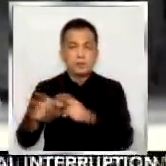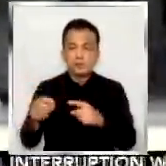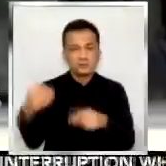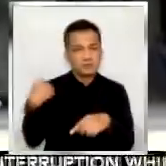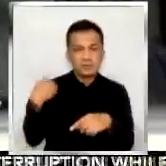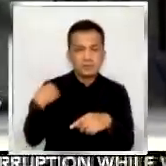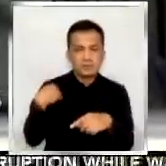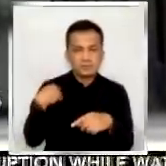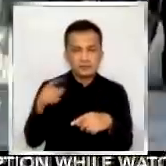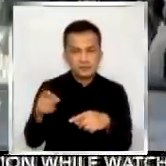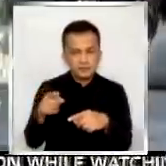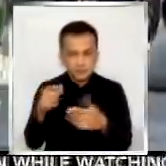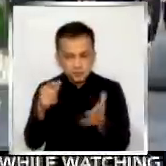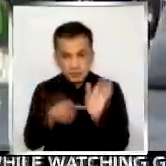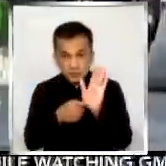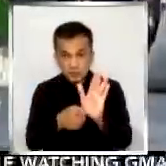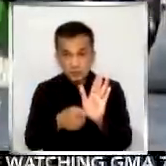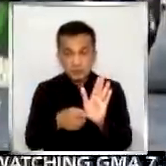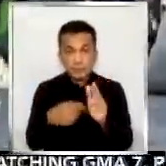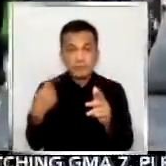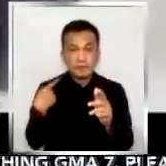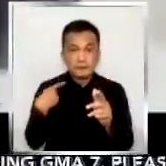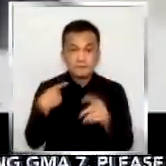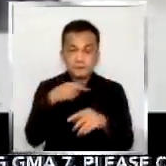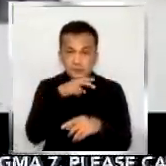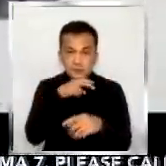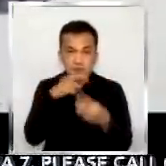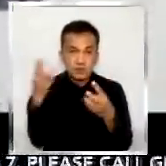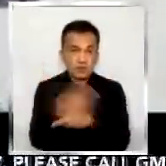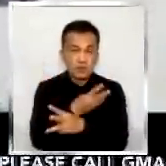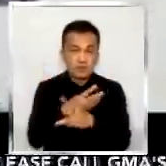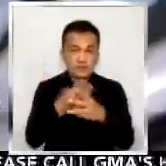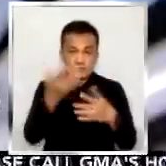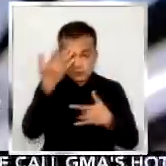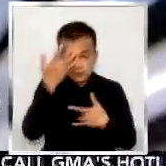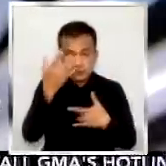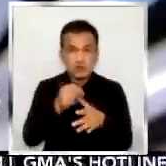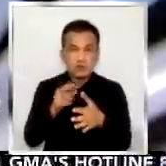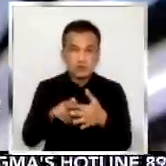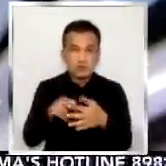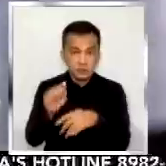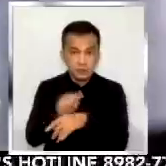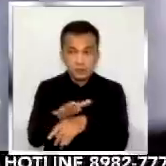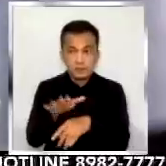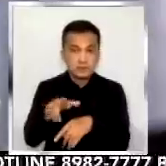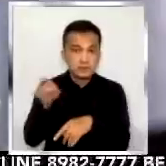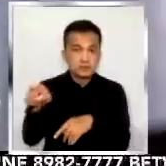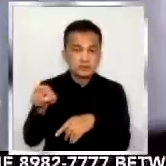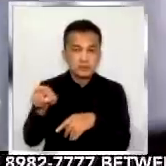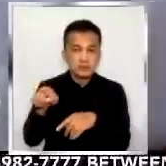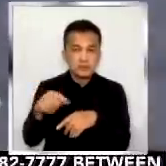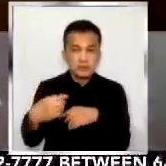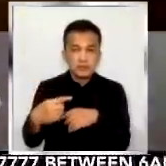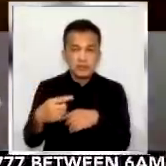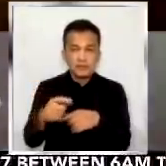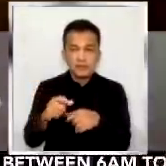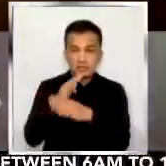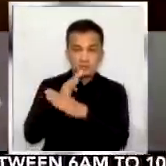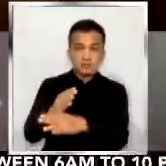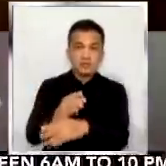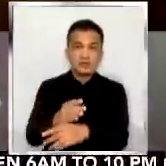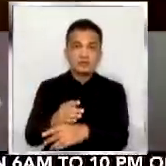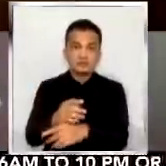ay nagdudulot ng mas malubhang karamdaman at kung maaapektuhan ito ang pagtalab ng bagong bakuna kontra COVID.